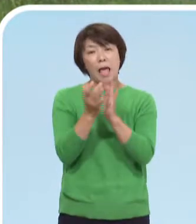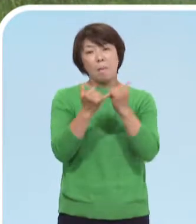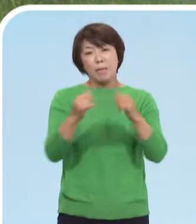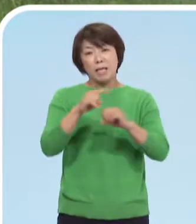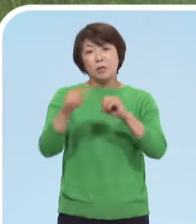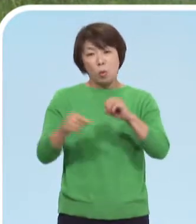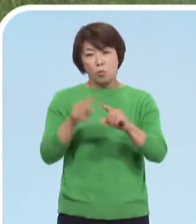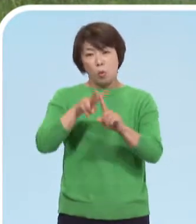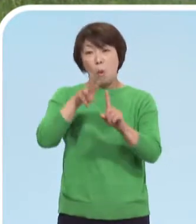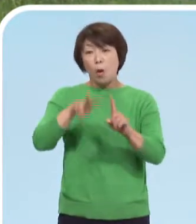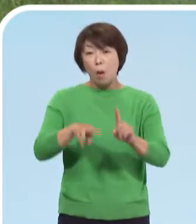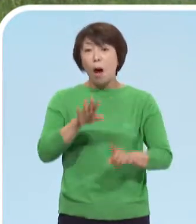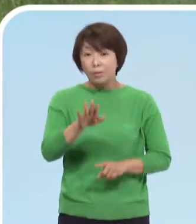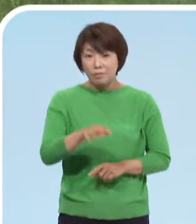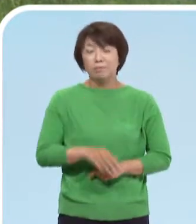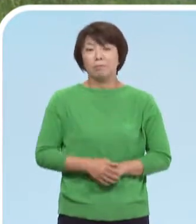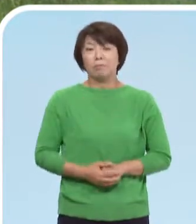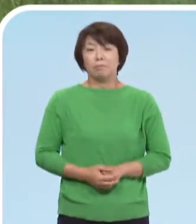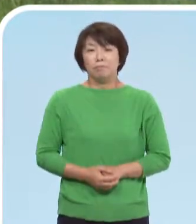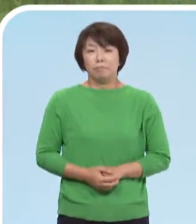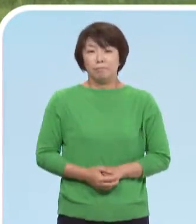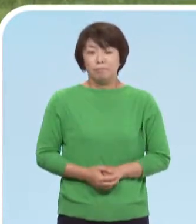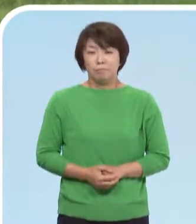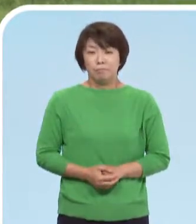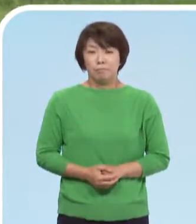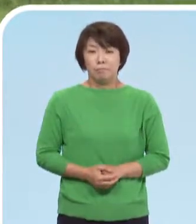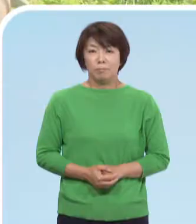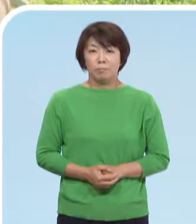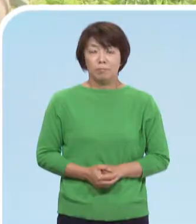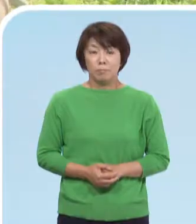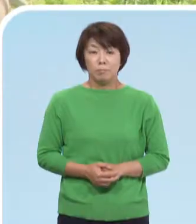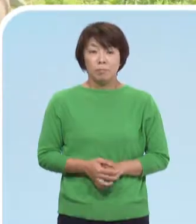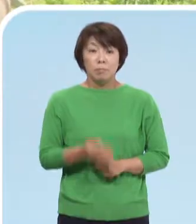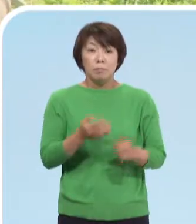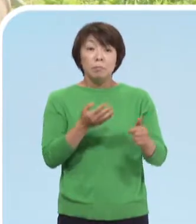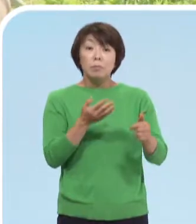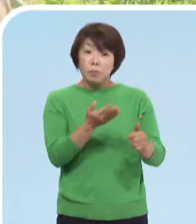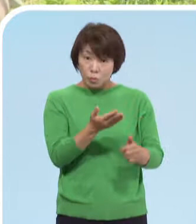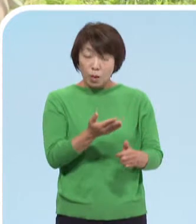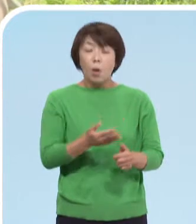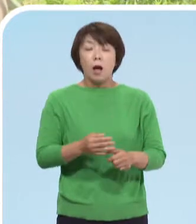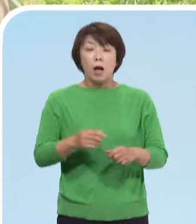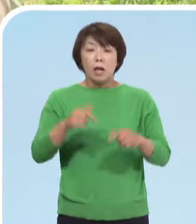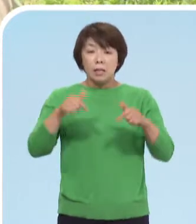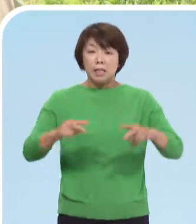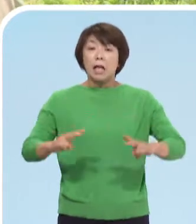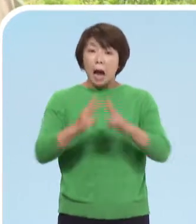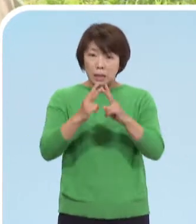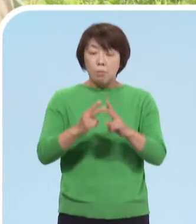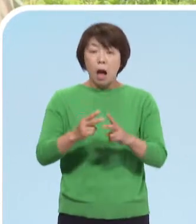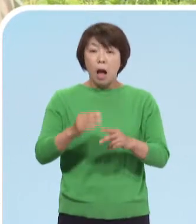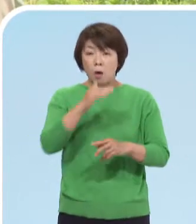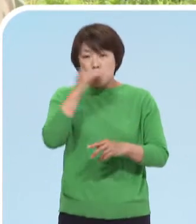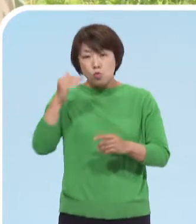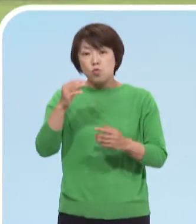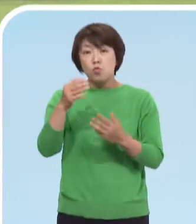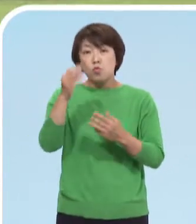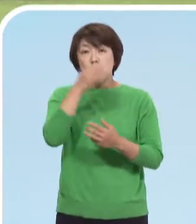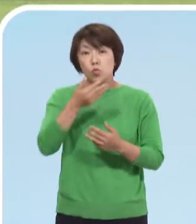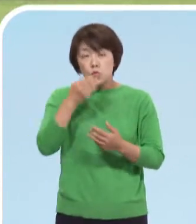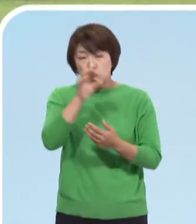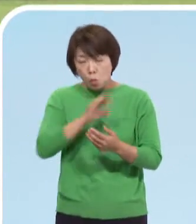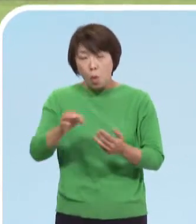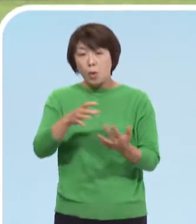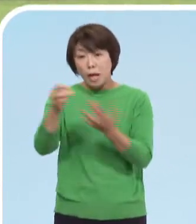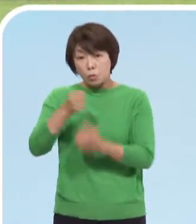局の小川です。 あ、どうもよろしくお願いします。はい、 光圀さんは西播磨フードセレクションってご存知ですか？ いや、